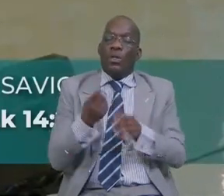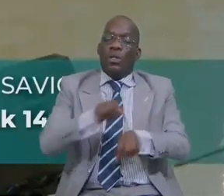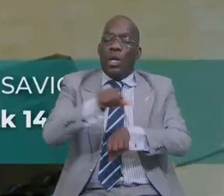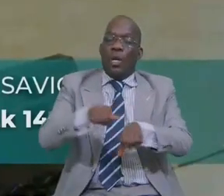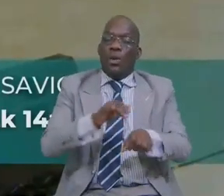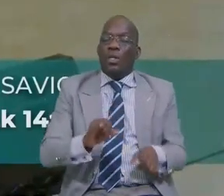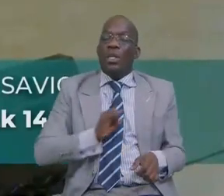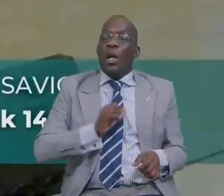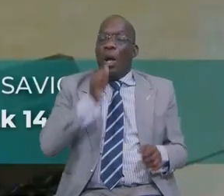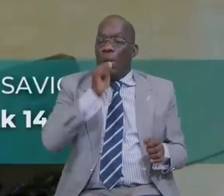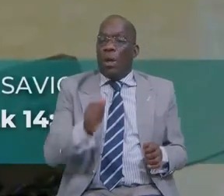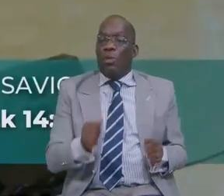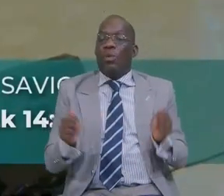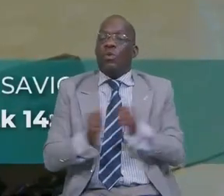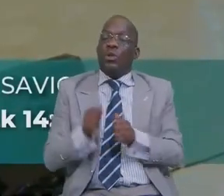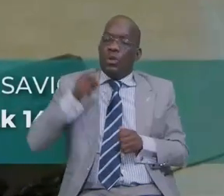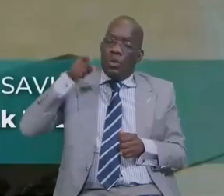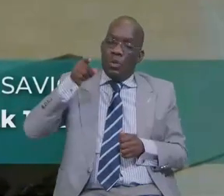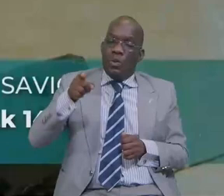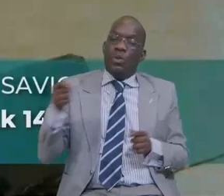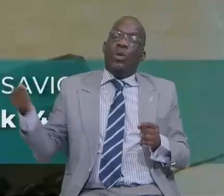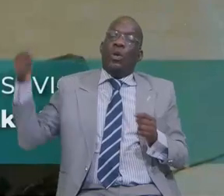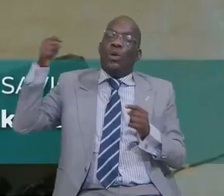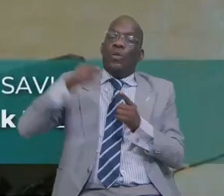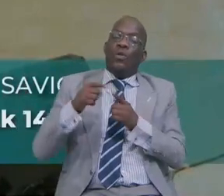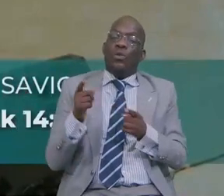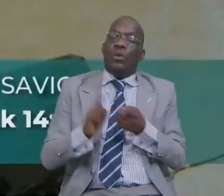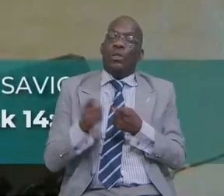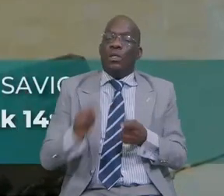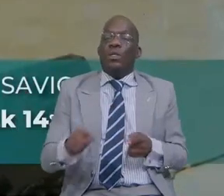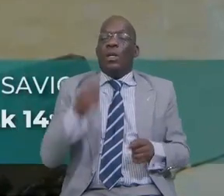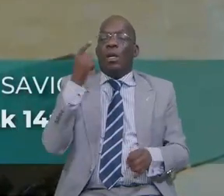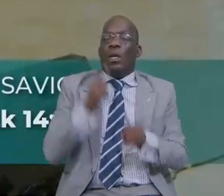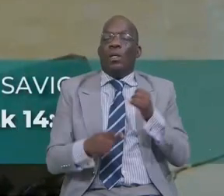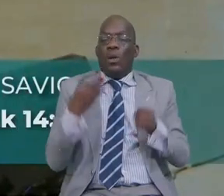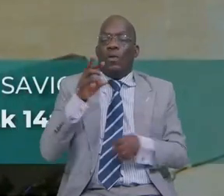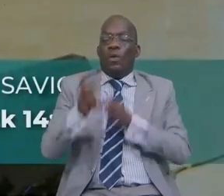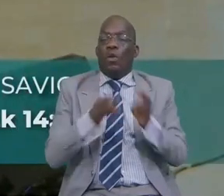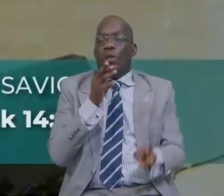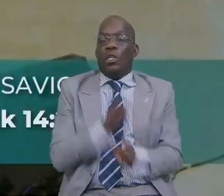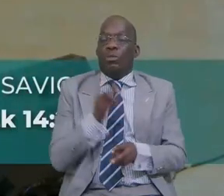l'onction. Je suis avec vous jusqu'à la fin du monde.